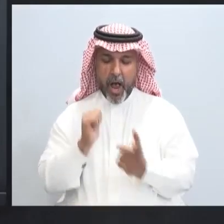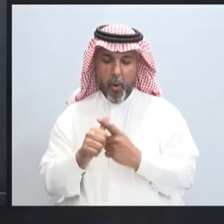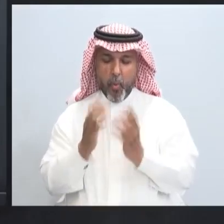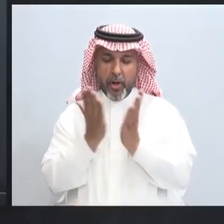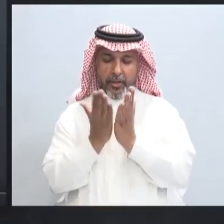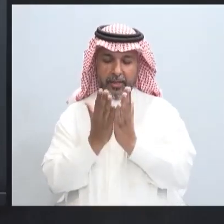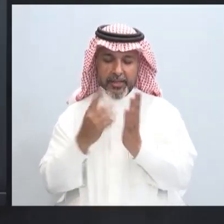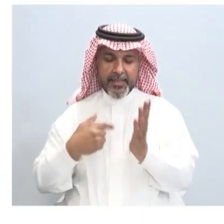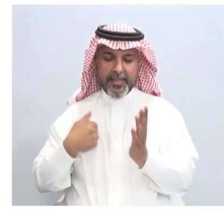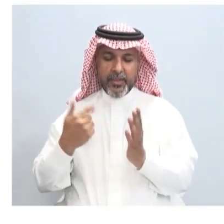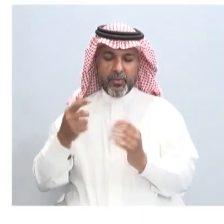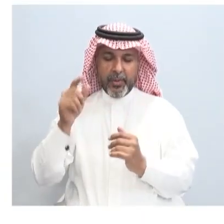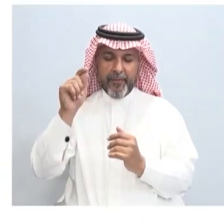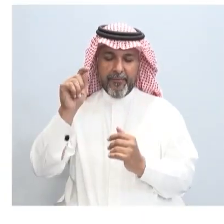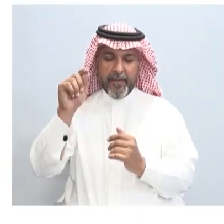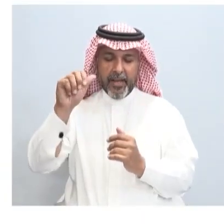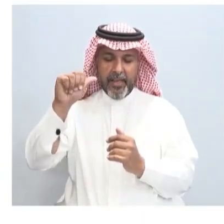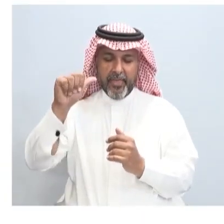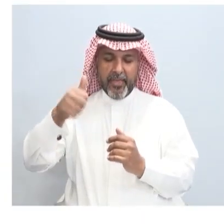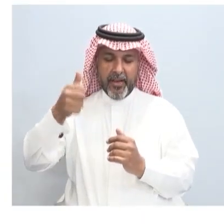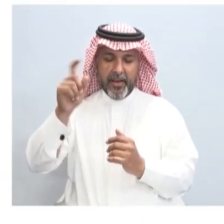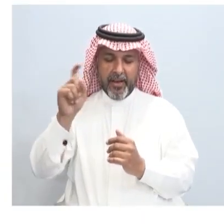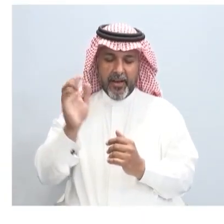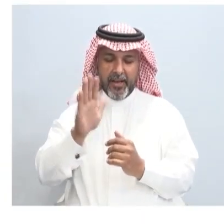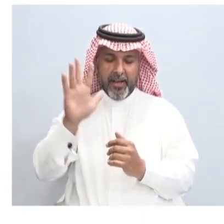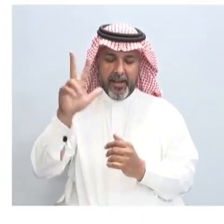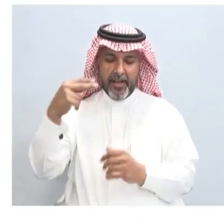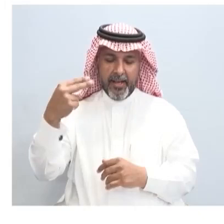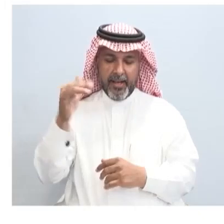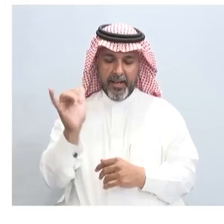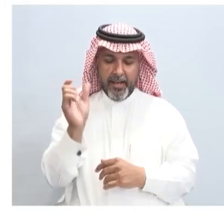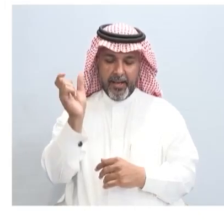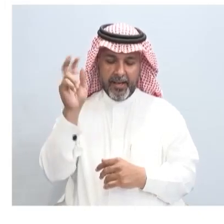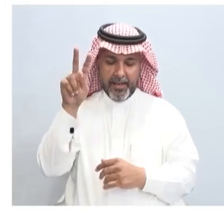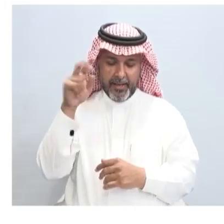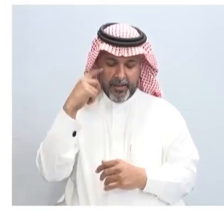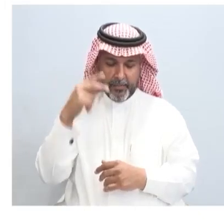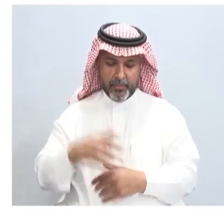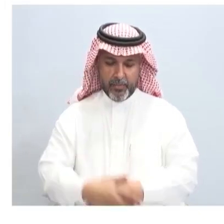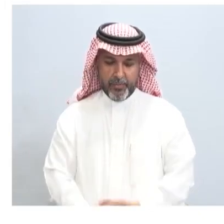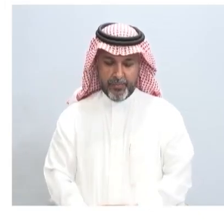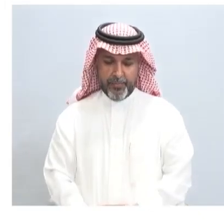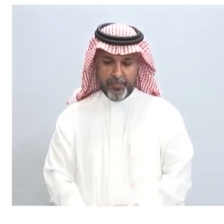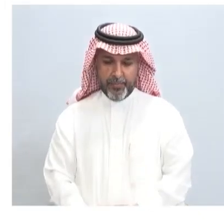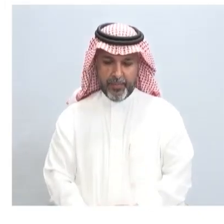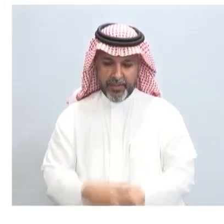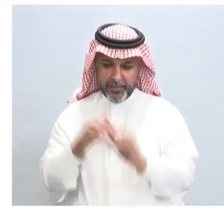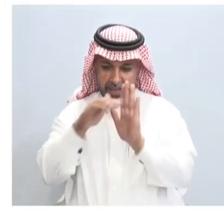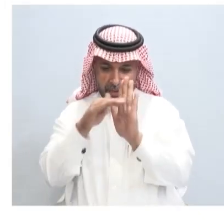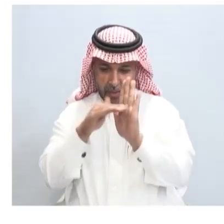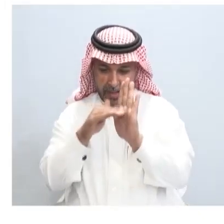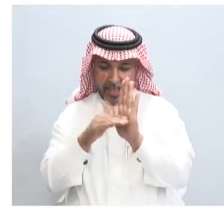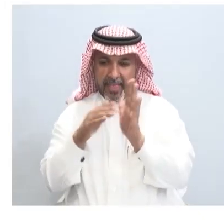هو فضاء العينه والاحتمالات ودرسنا لهذا اليوم يغطي الموضوعات الثلاثه اللي هي تمثيل فضاء